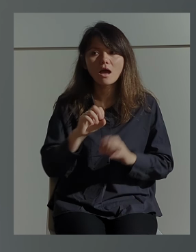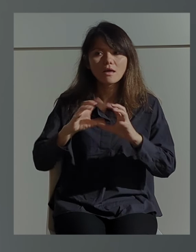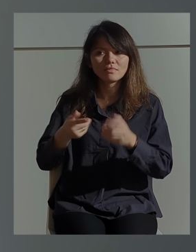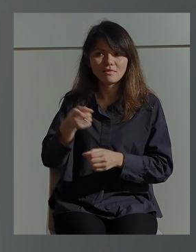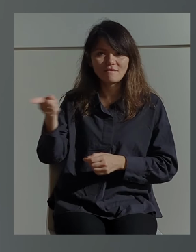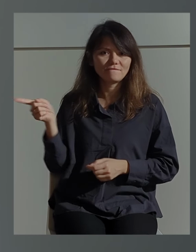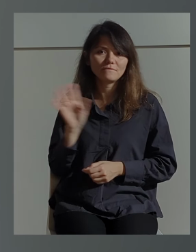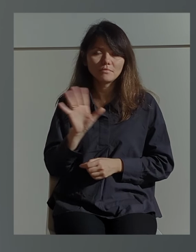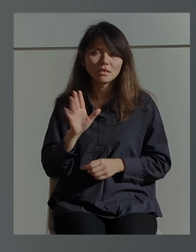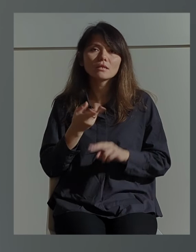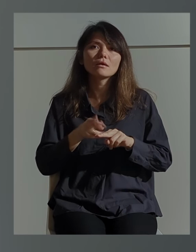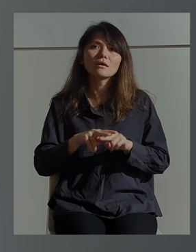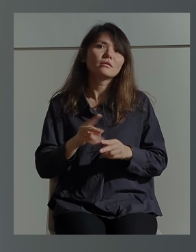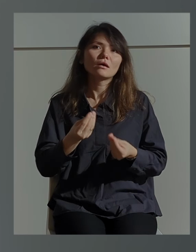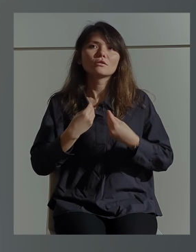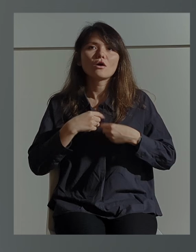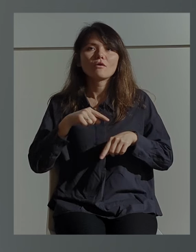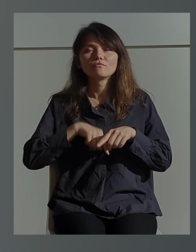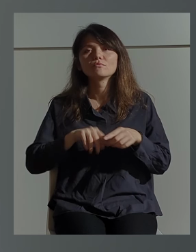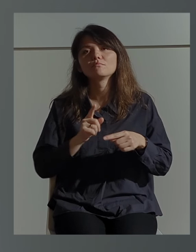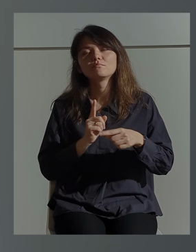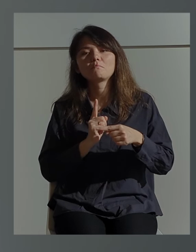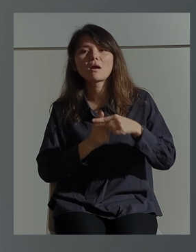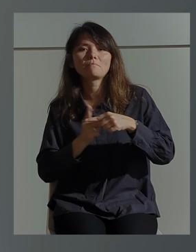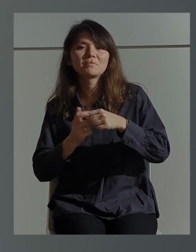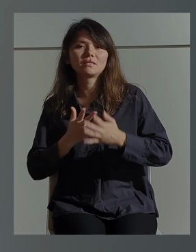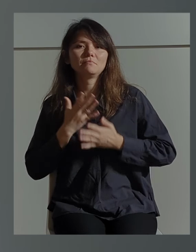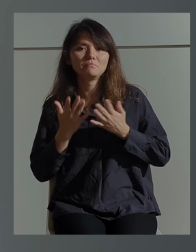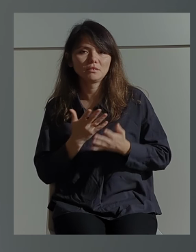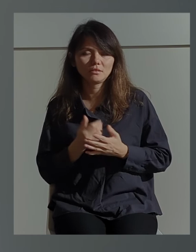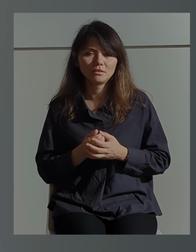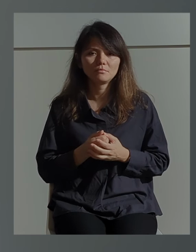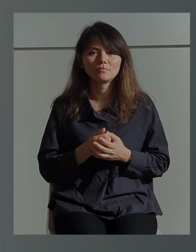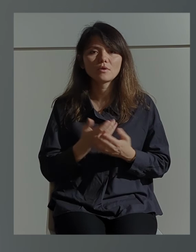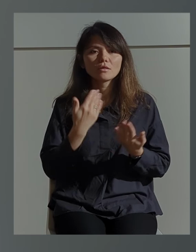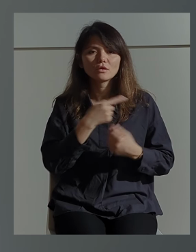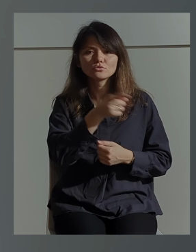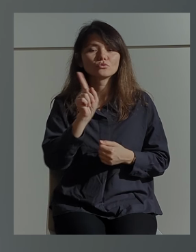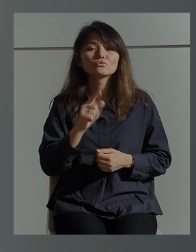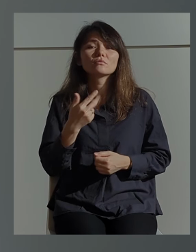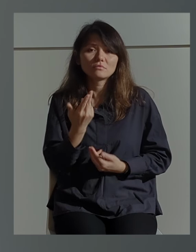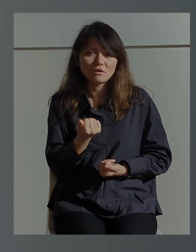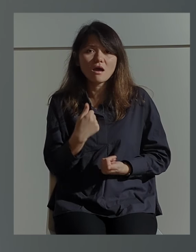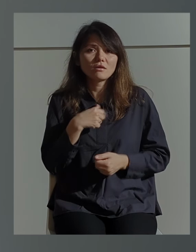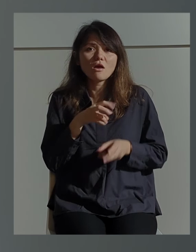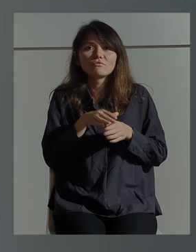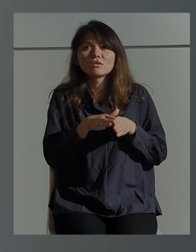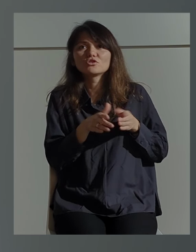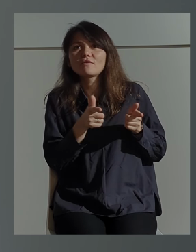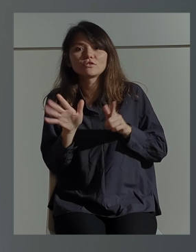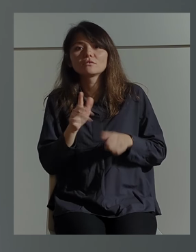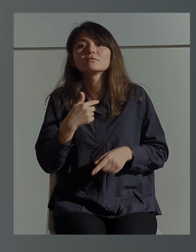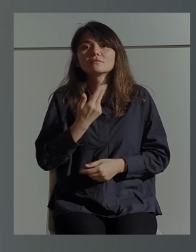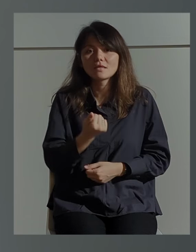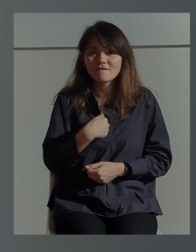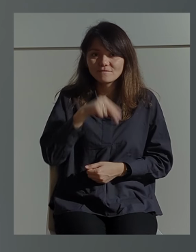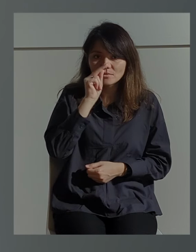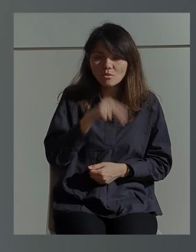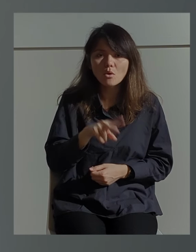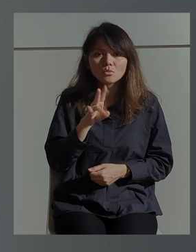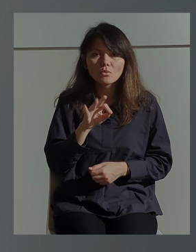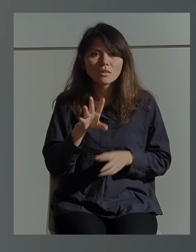уже вселяет некоторую оптимизма миру Да вы не совершенны вы виновны но в конце концов это не говорит о том что